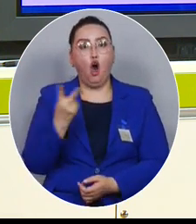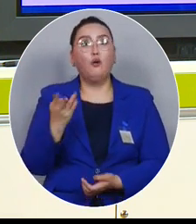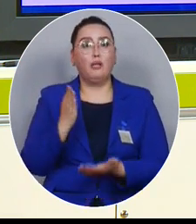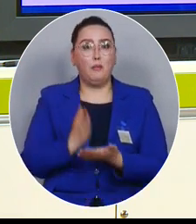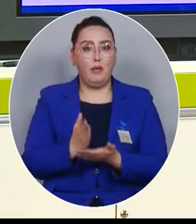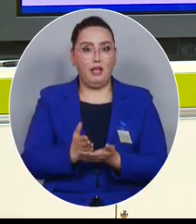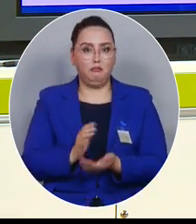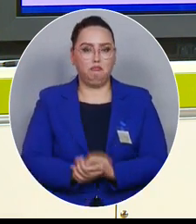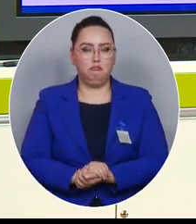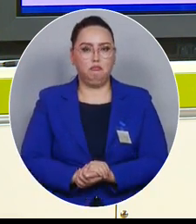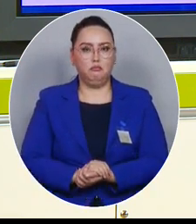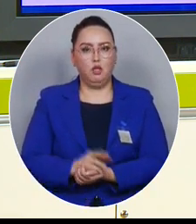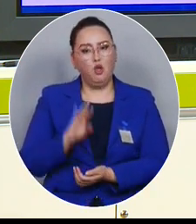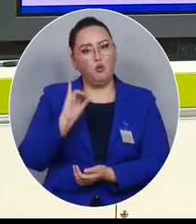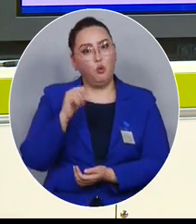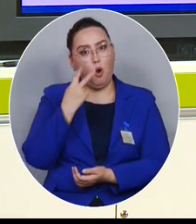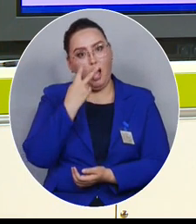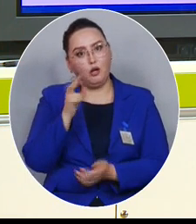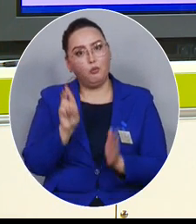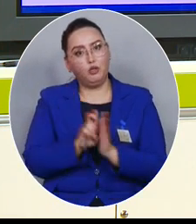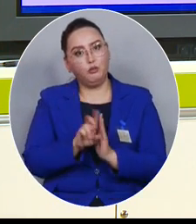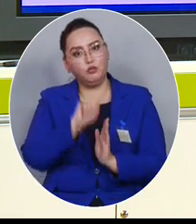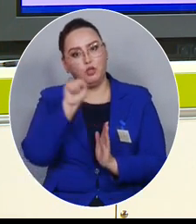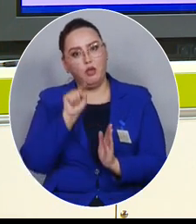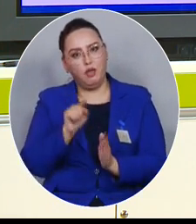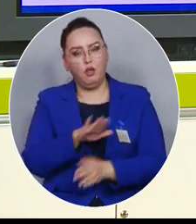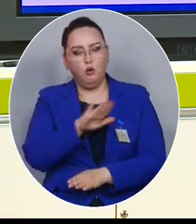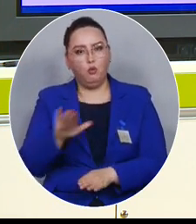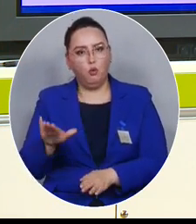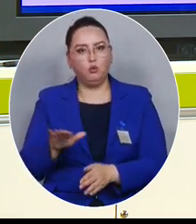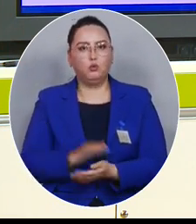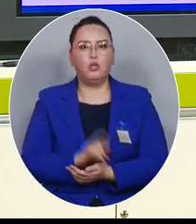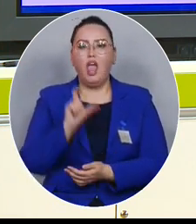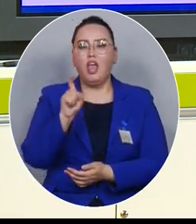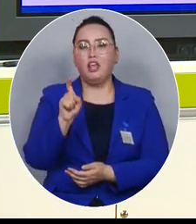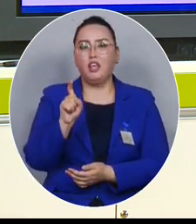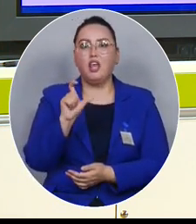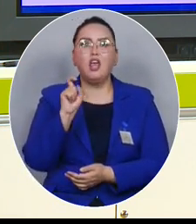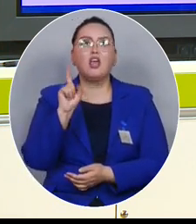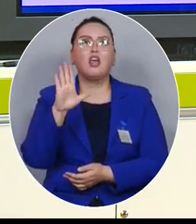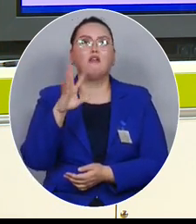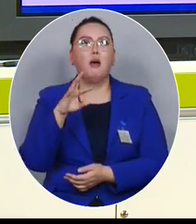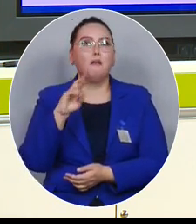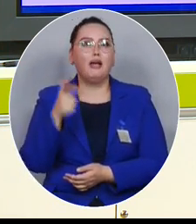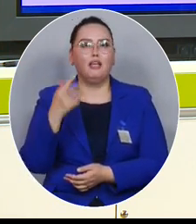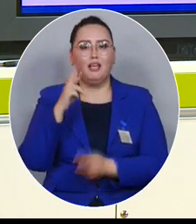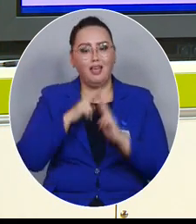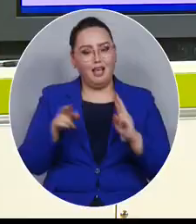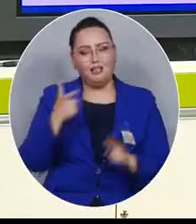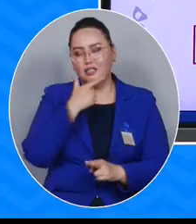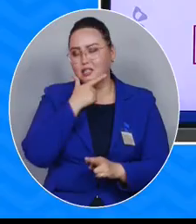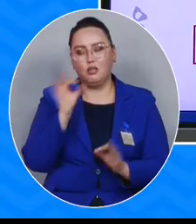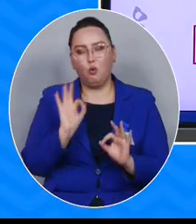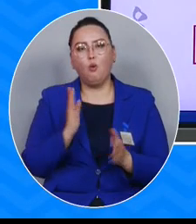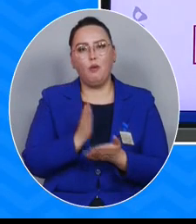тодорхолтос бэднар яг юг харж болохоэхэр хүүхтөө точм бэдсэг, хүрнэм бэдсэг хэхээн өндсэн шинжүүдээг ялгад чадхгүй анаа агсээн эм дүүг мэлхэнд